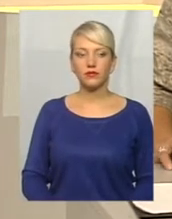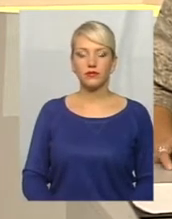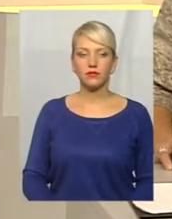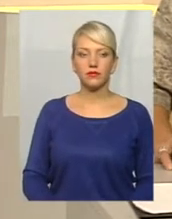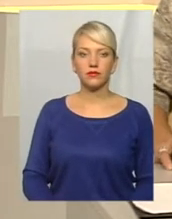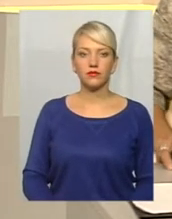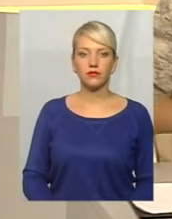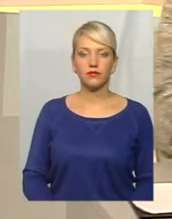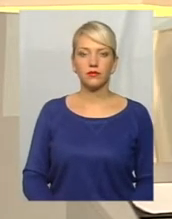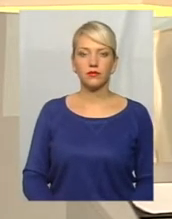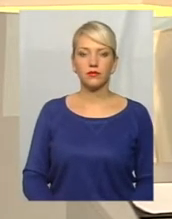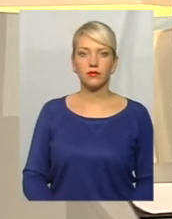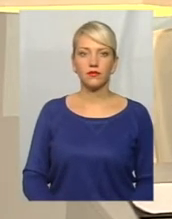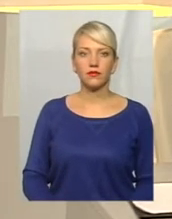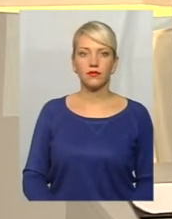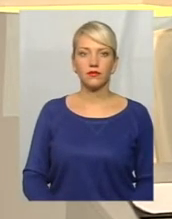Алло?